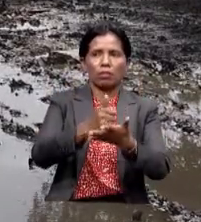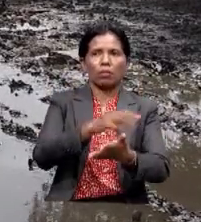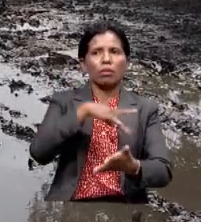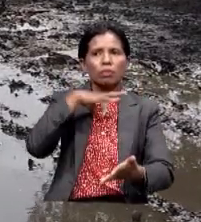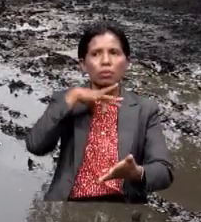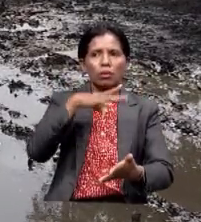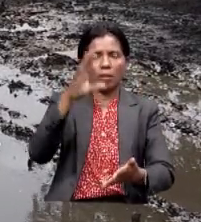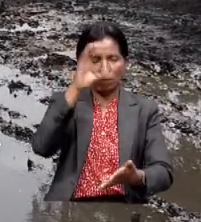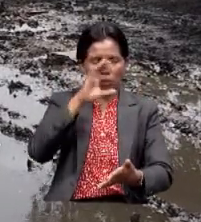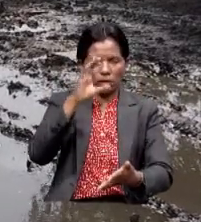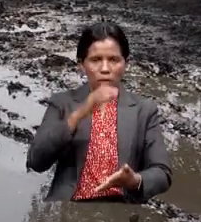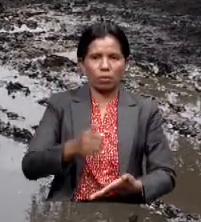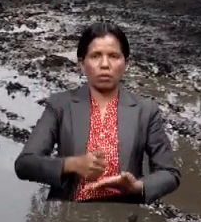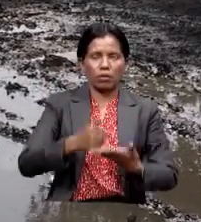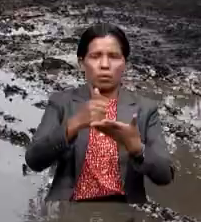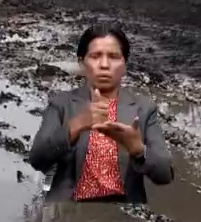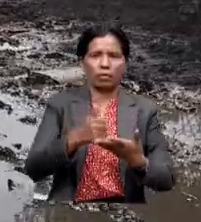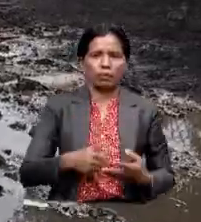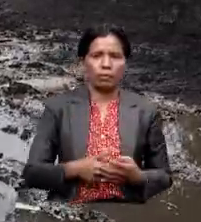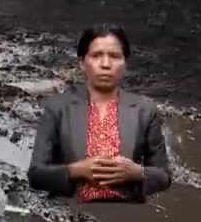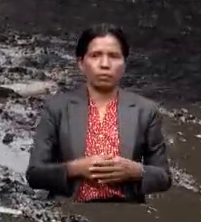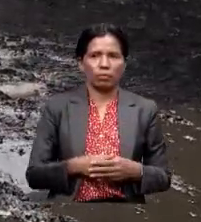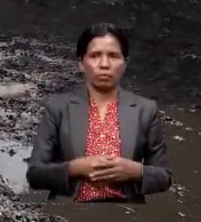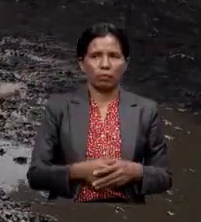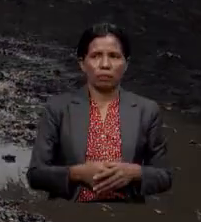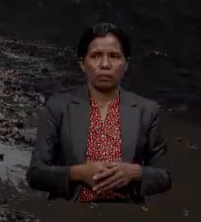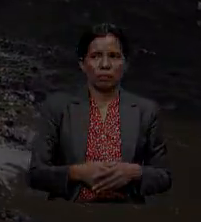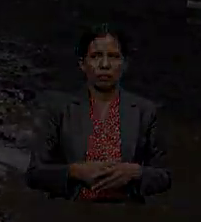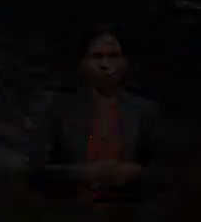lisu ho di buka solução. Abraão Amaral, Alexandre Assis, GMN.